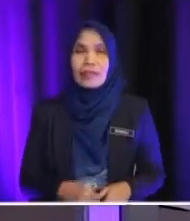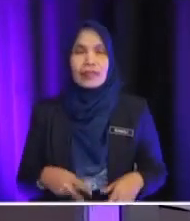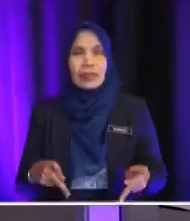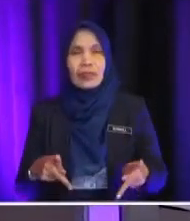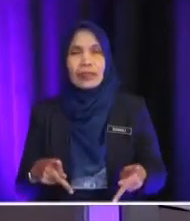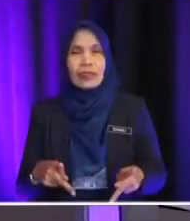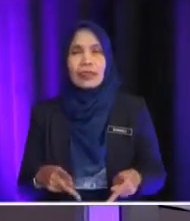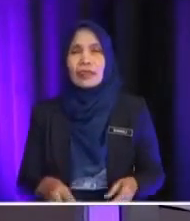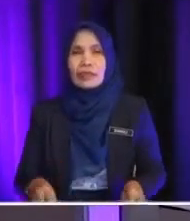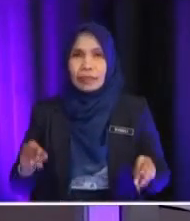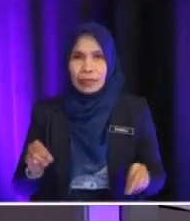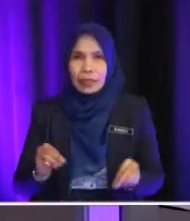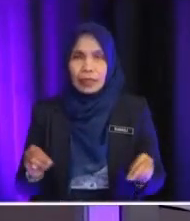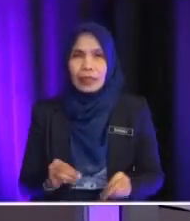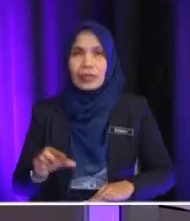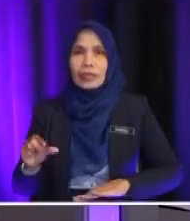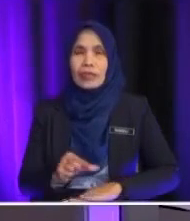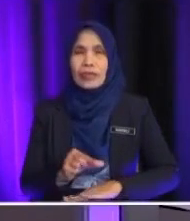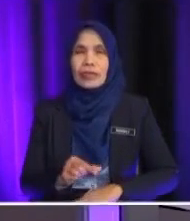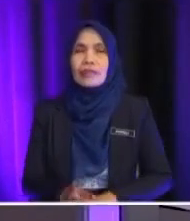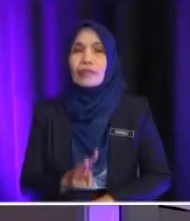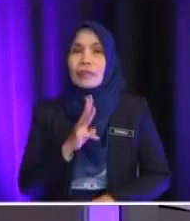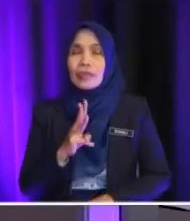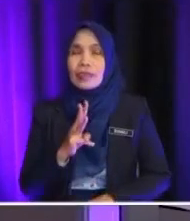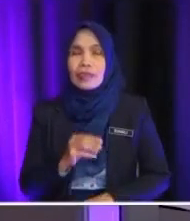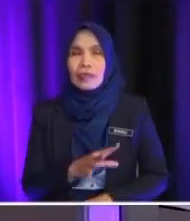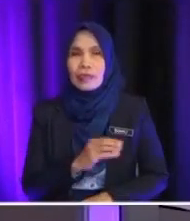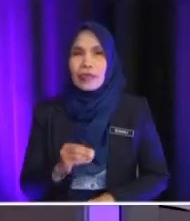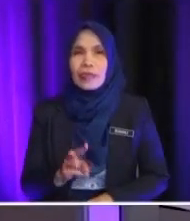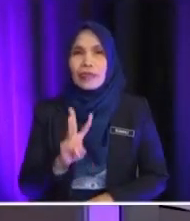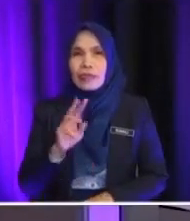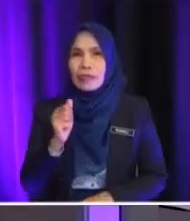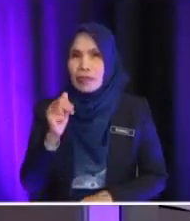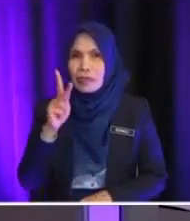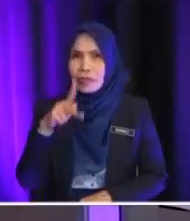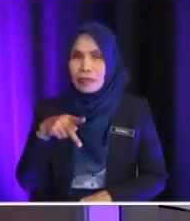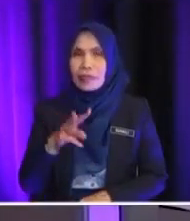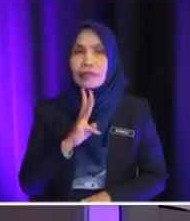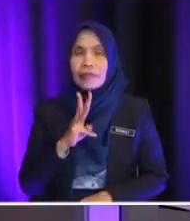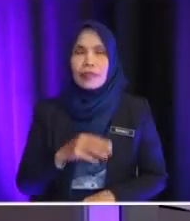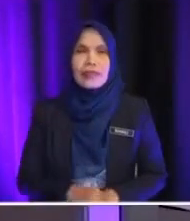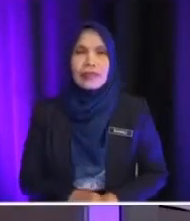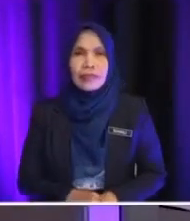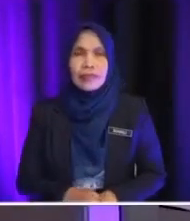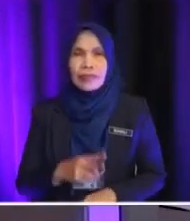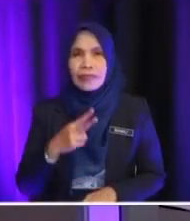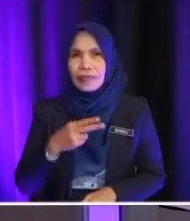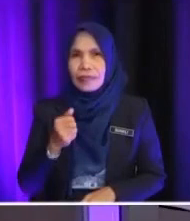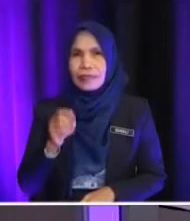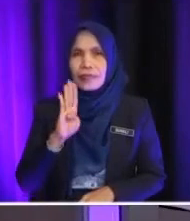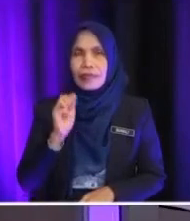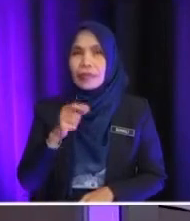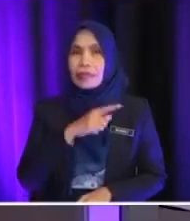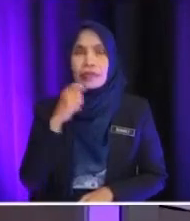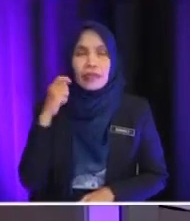air ataupun wap air. Okey, manakala kaedah memasak haba kering pula adalah makanan